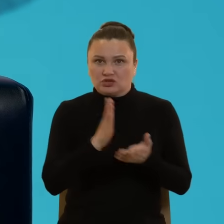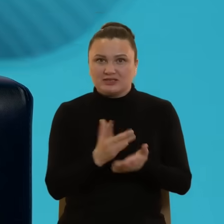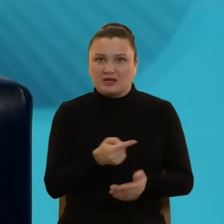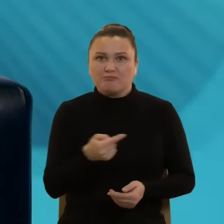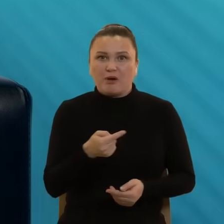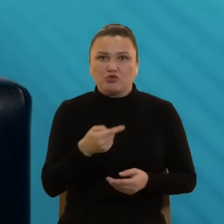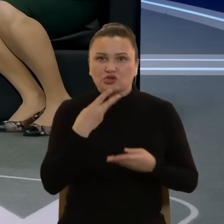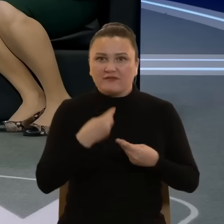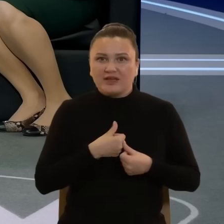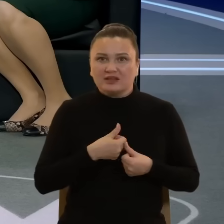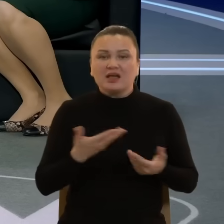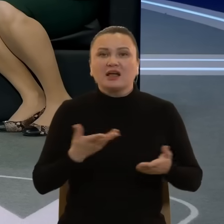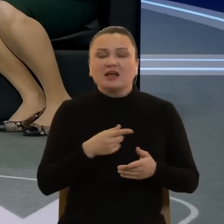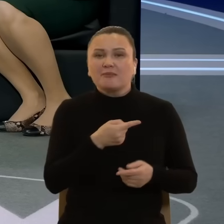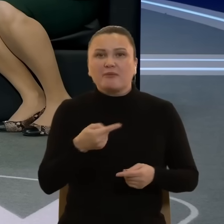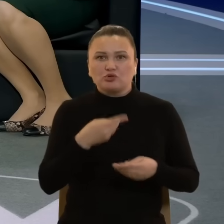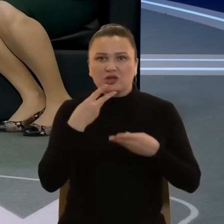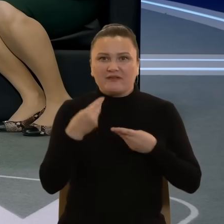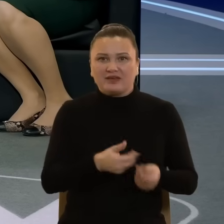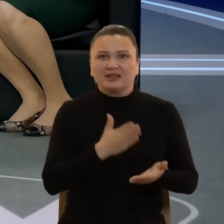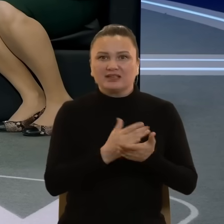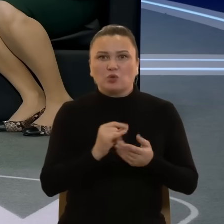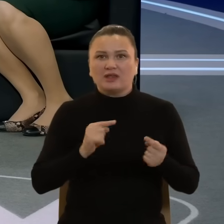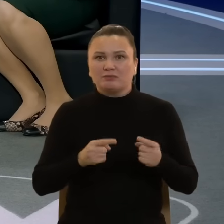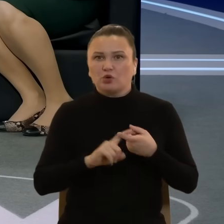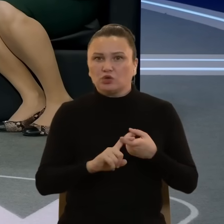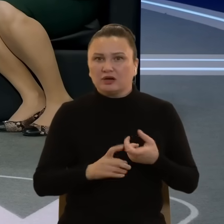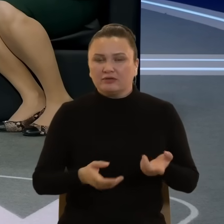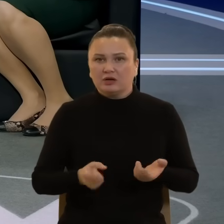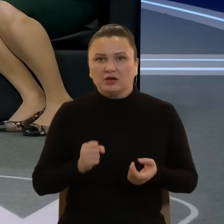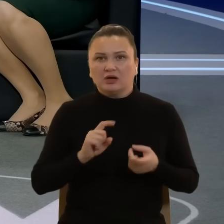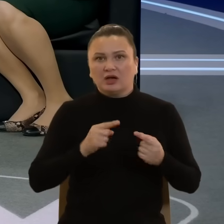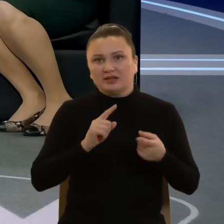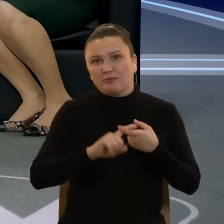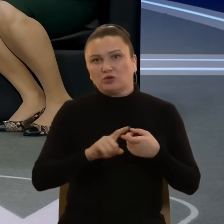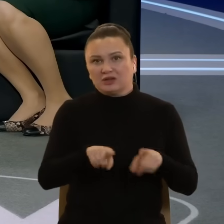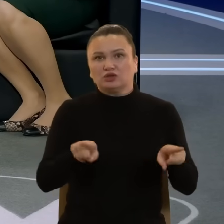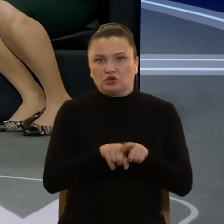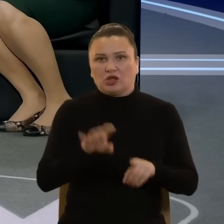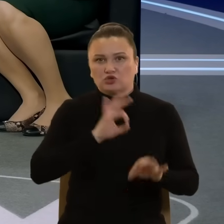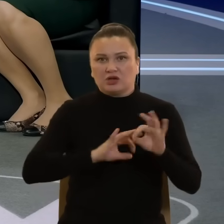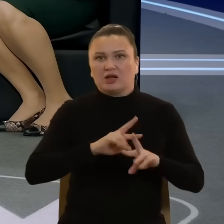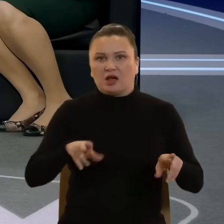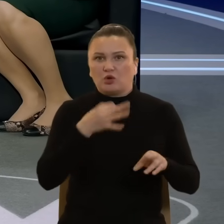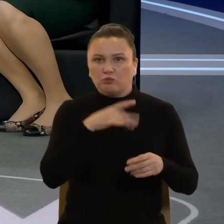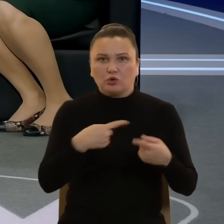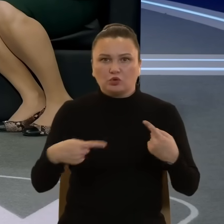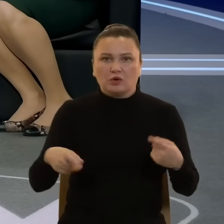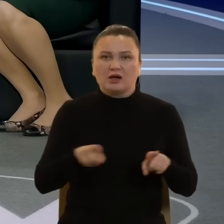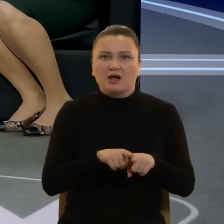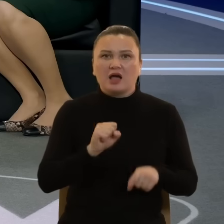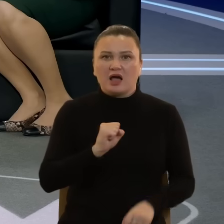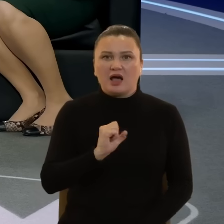побочные эффекты. Какие побочные эффекты есть у антибиотиков? Ну, начнем с того, что антибиотик – это такой же лекарственный препарат, как любой другой, как